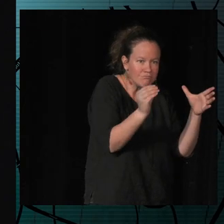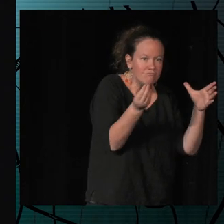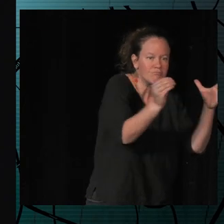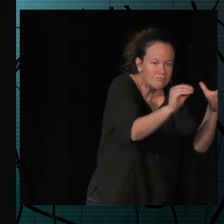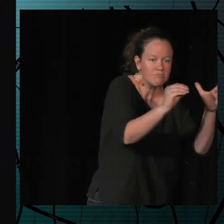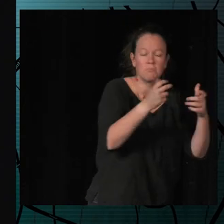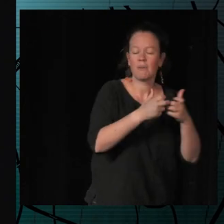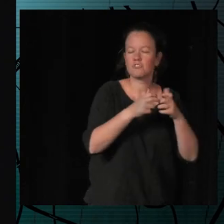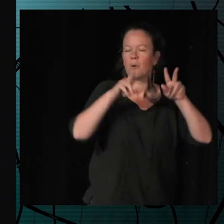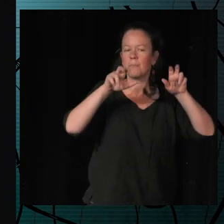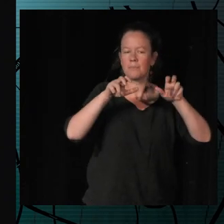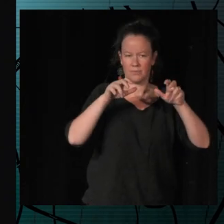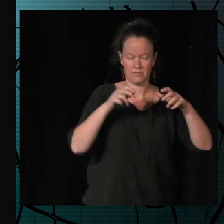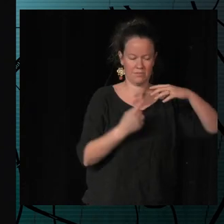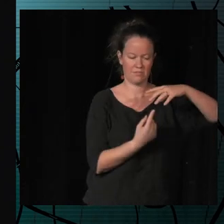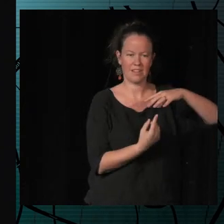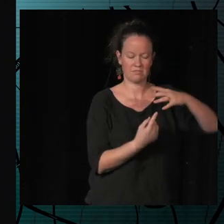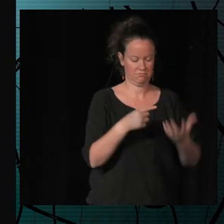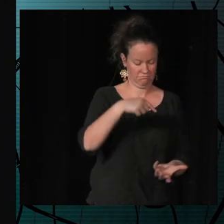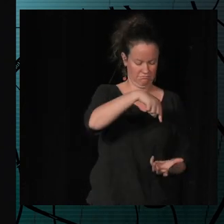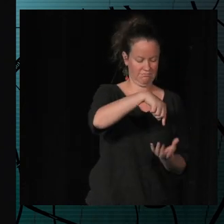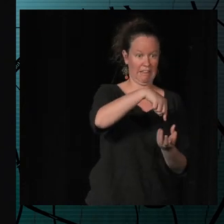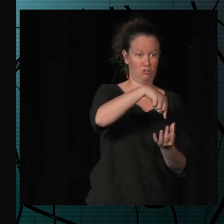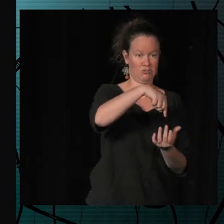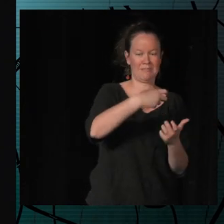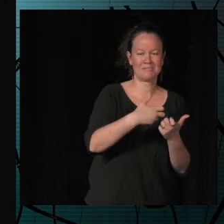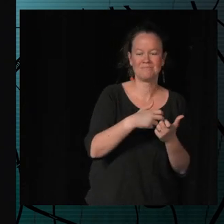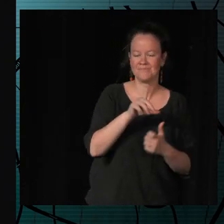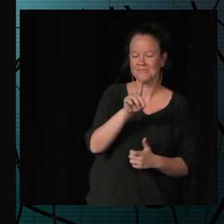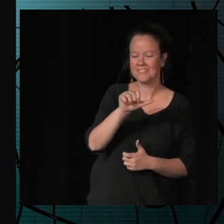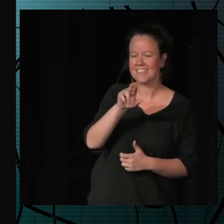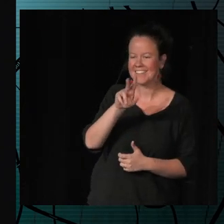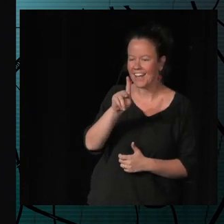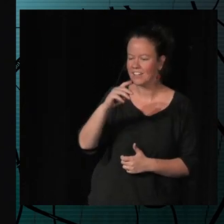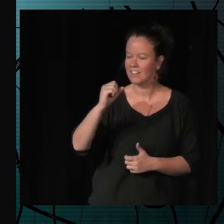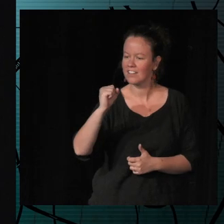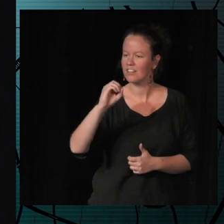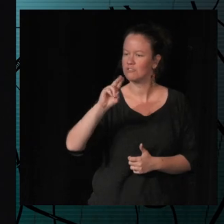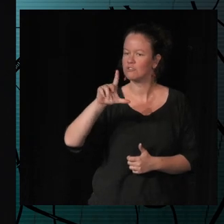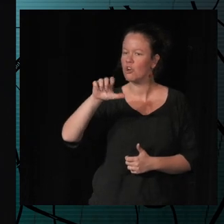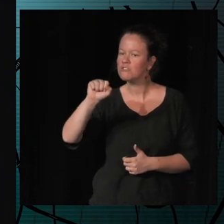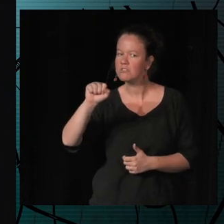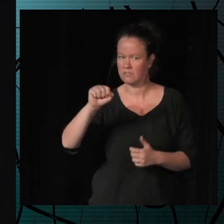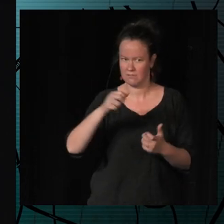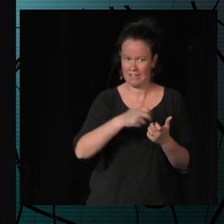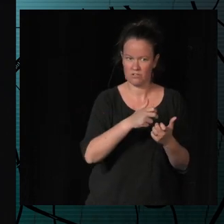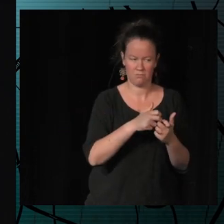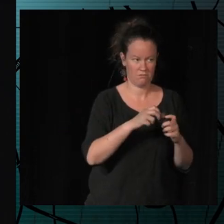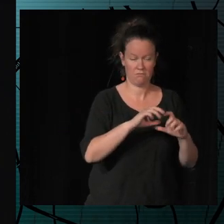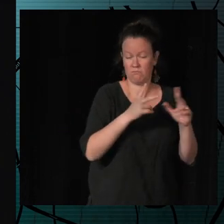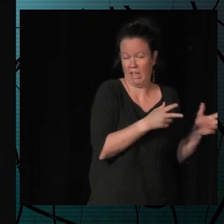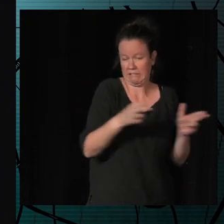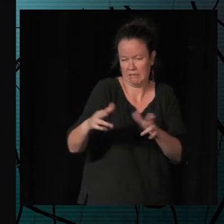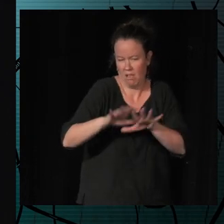Fantasy on pense à tous les Souls qui finalement tout toute la série des Dark Souls où on a des des des esthétiques de dark fantasy qui